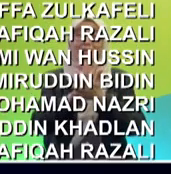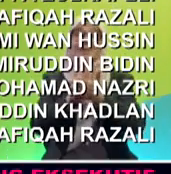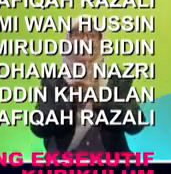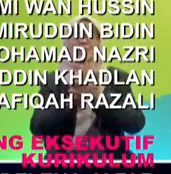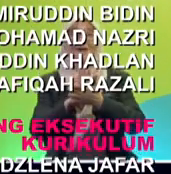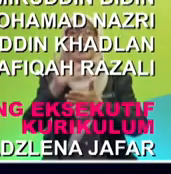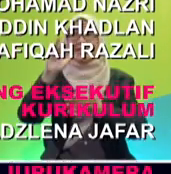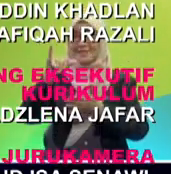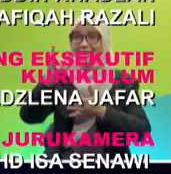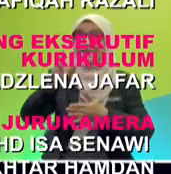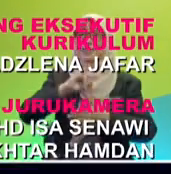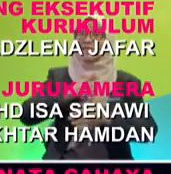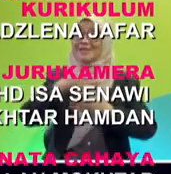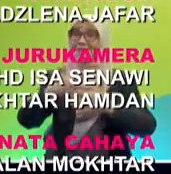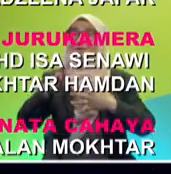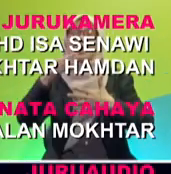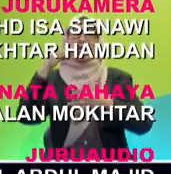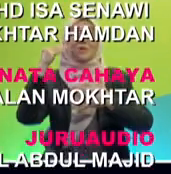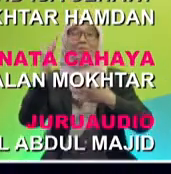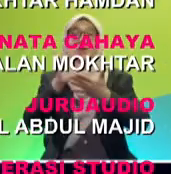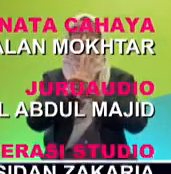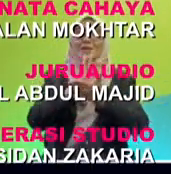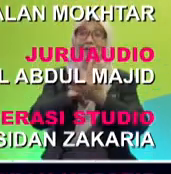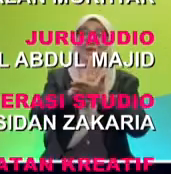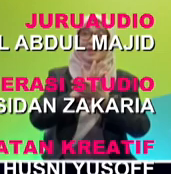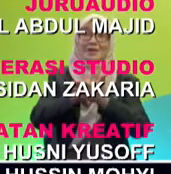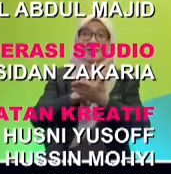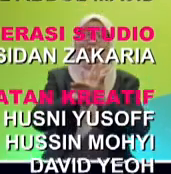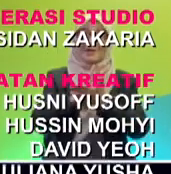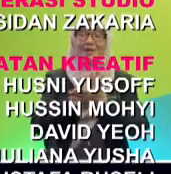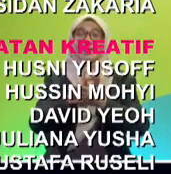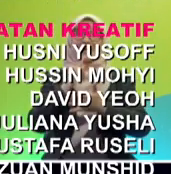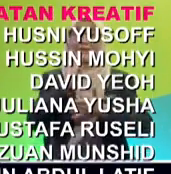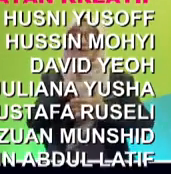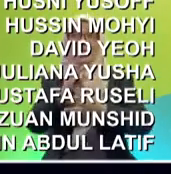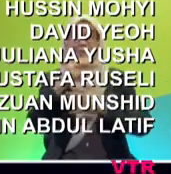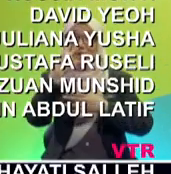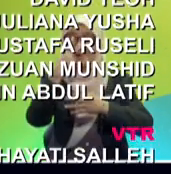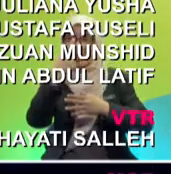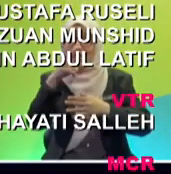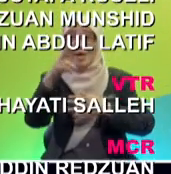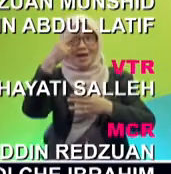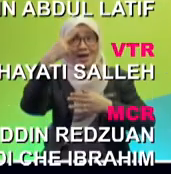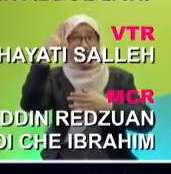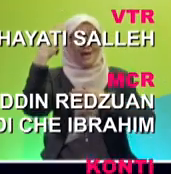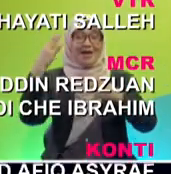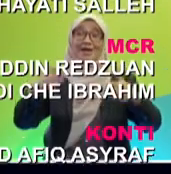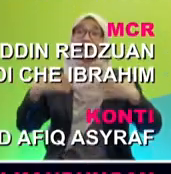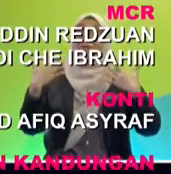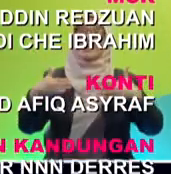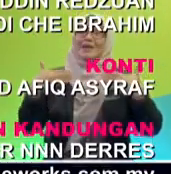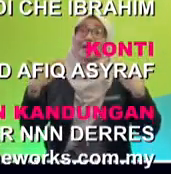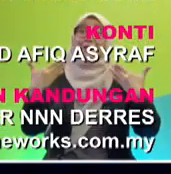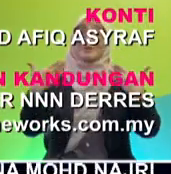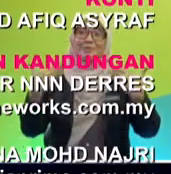Balik dari sekolah dah. Oh, ibu nampak Hanif gembira hari ini. Seronok ke di